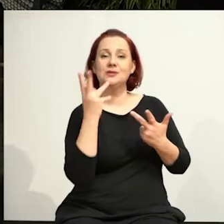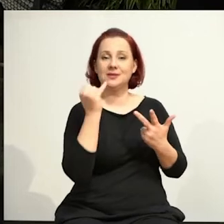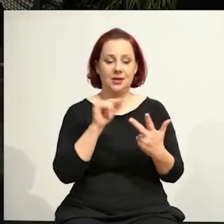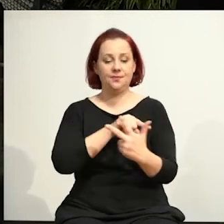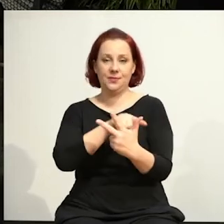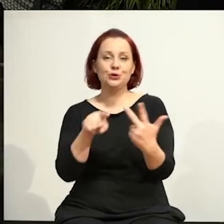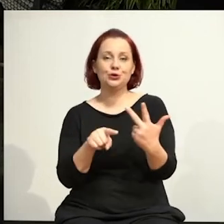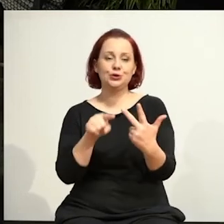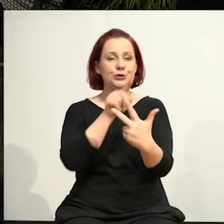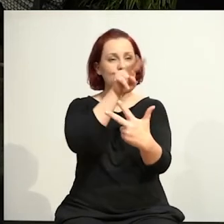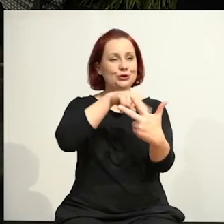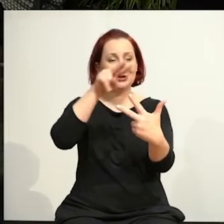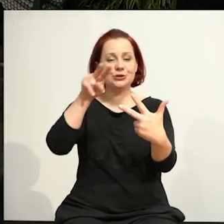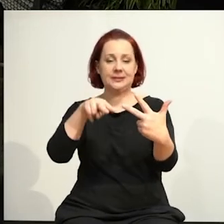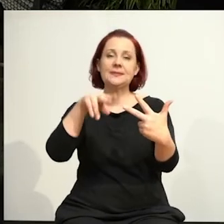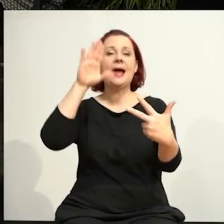tych, którzy mnie przekonali do tego, żeby